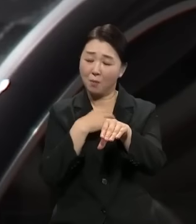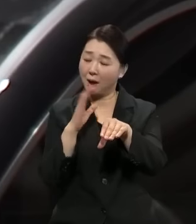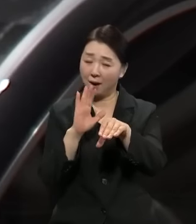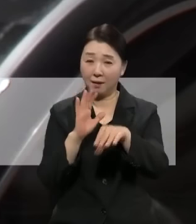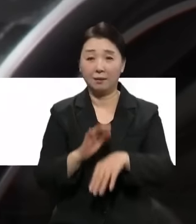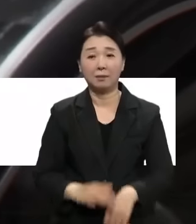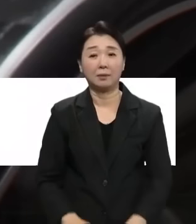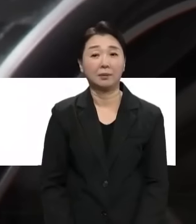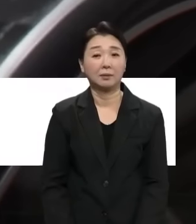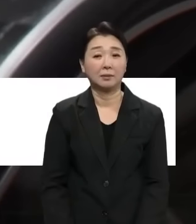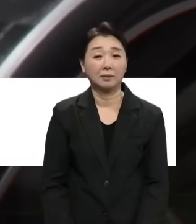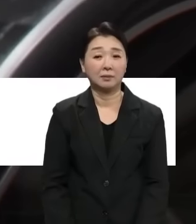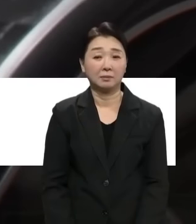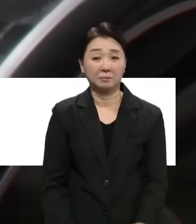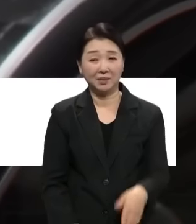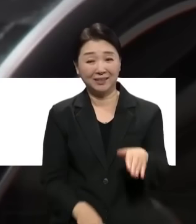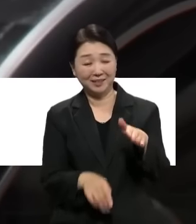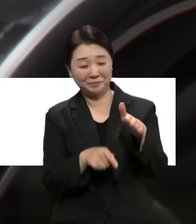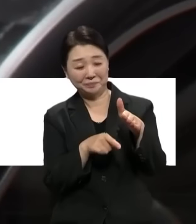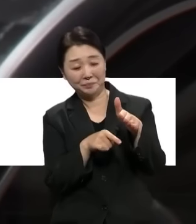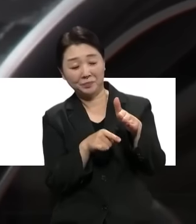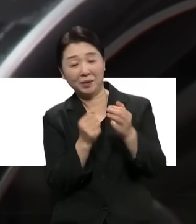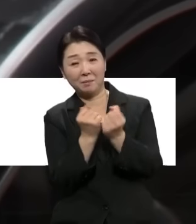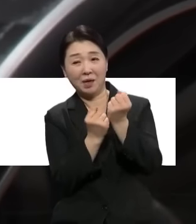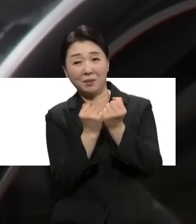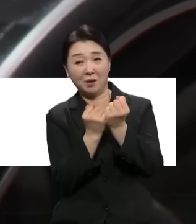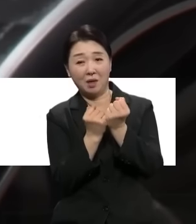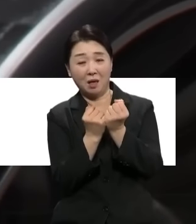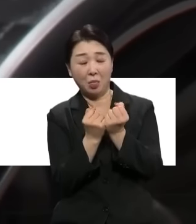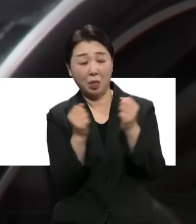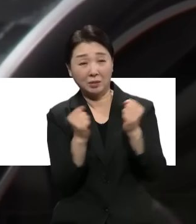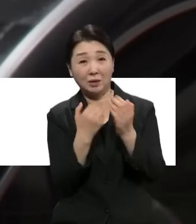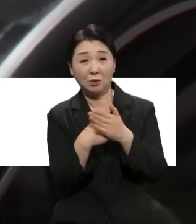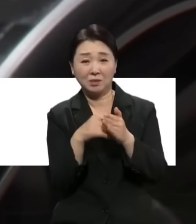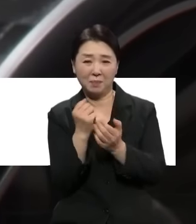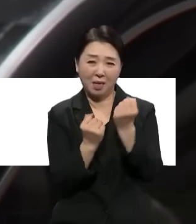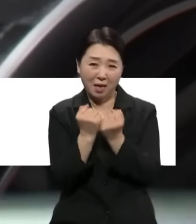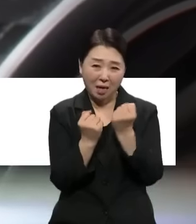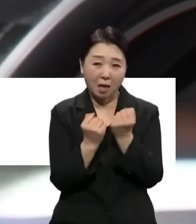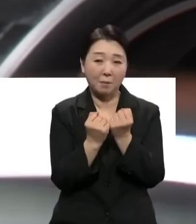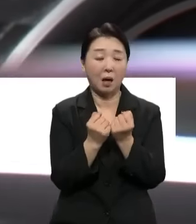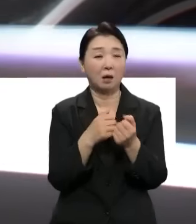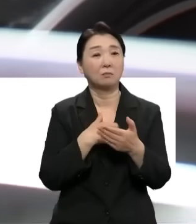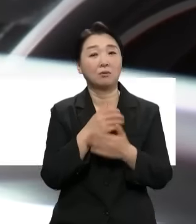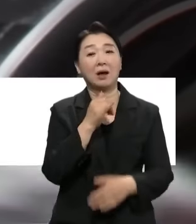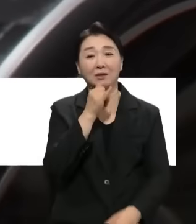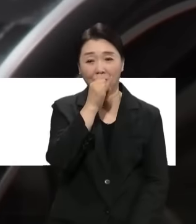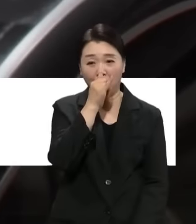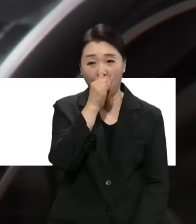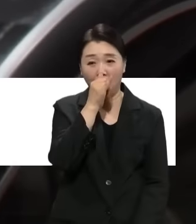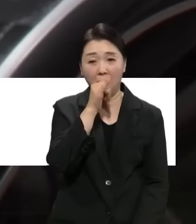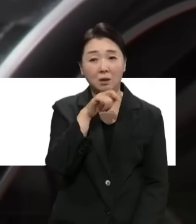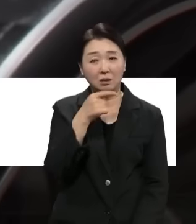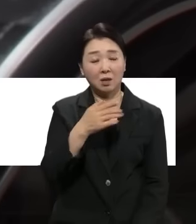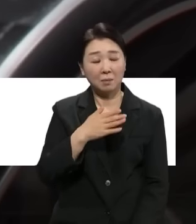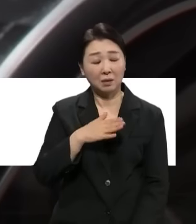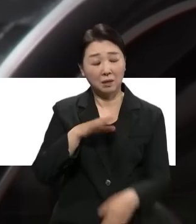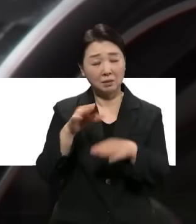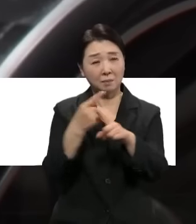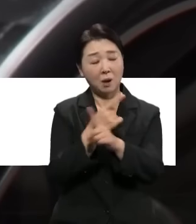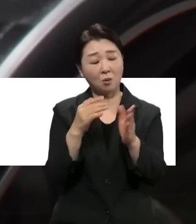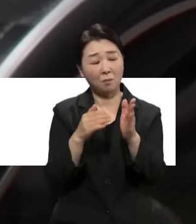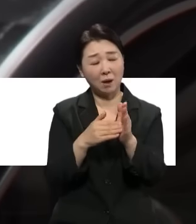밑에를 열 시키기 위해서 팬 돌아오나 이럴 때 좀 불안한 것도 있고 이게 다음이 또 차를 바꾼다면 기차보다는 좀